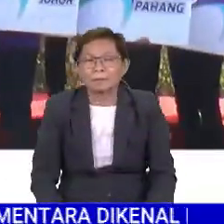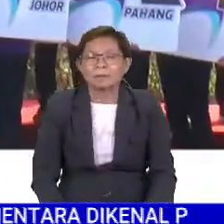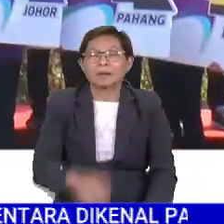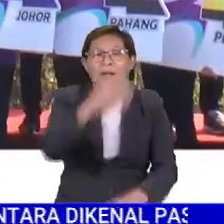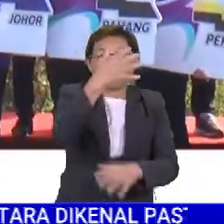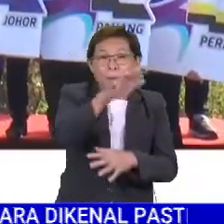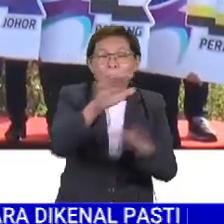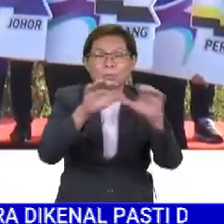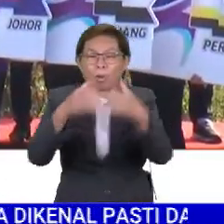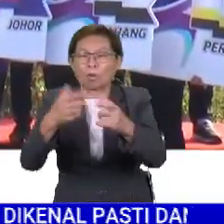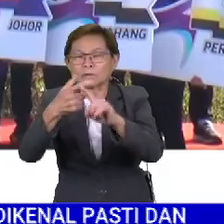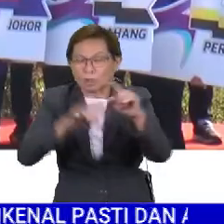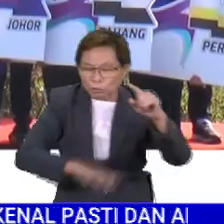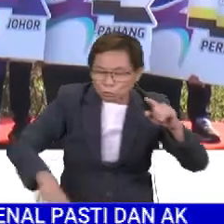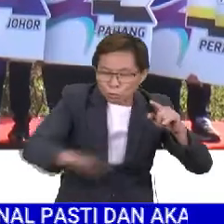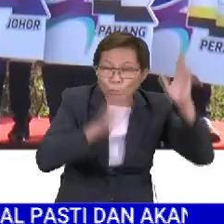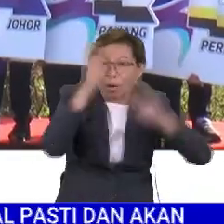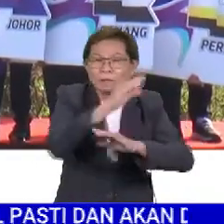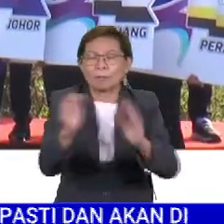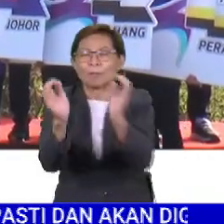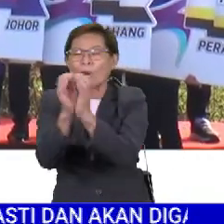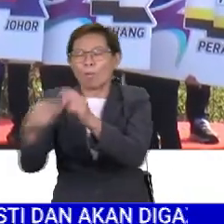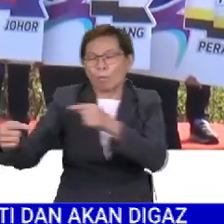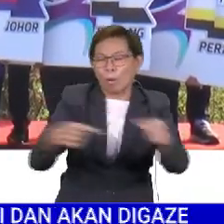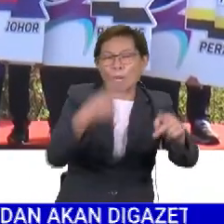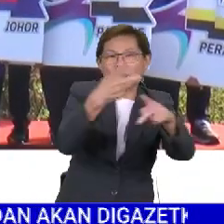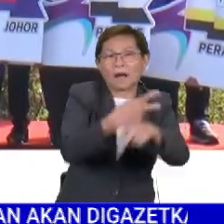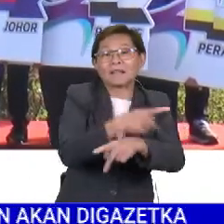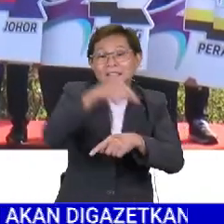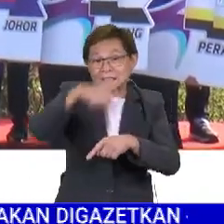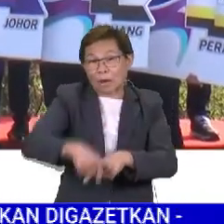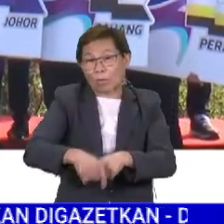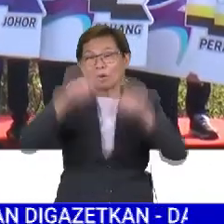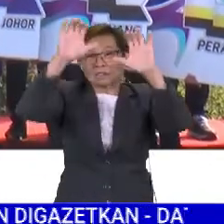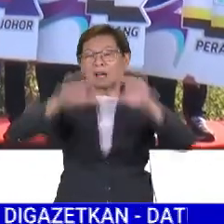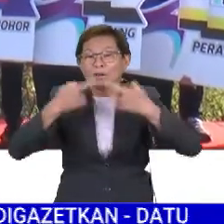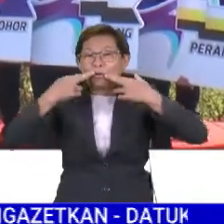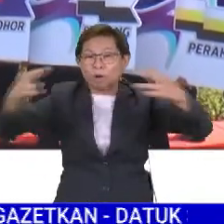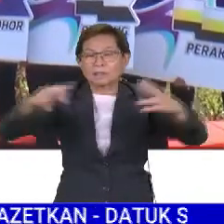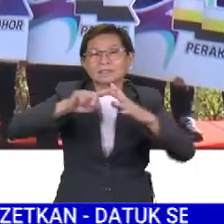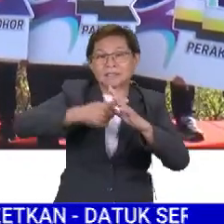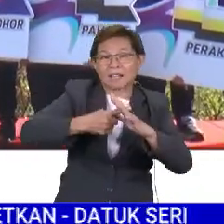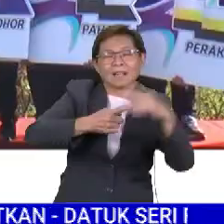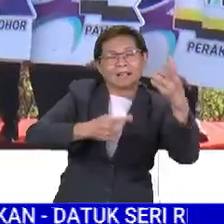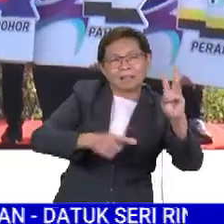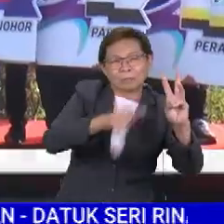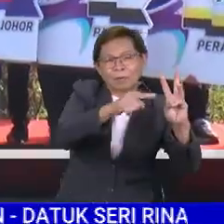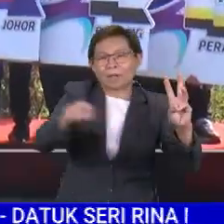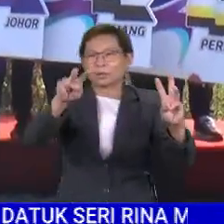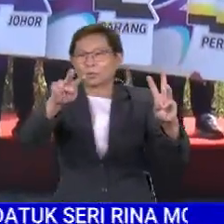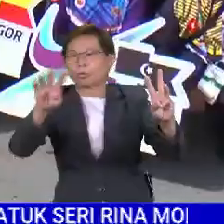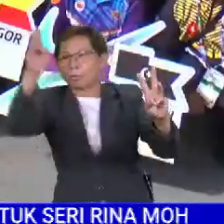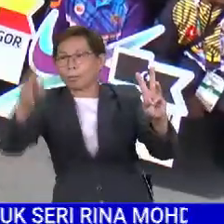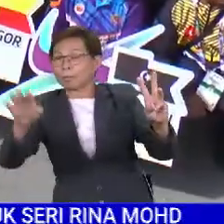Sebanyak 15 kontijen dari seluruh Malaysia dan Brunei akan bertanding pada edisi kali ini yang secara rasmi akan bermula dari 16 hingga